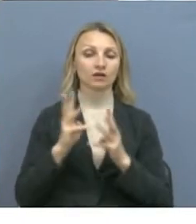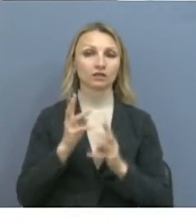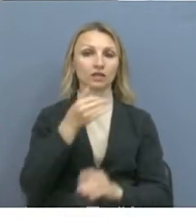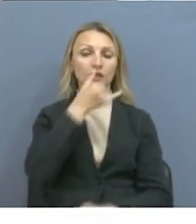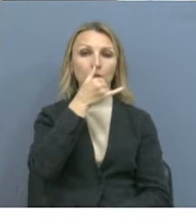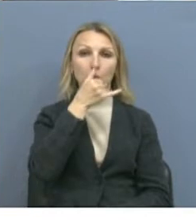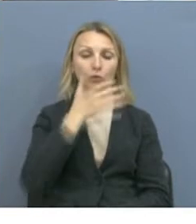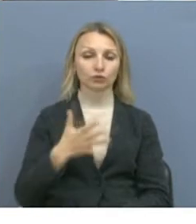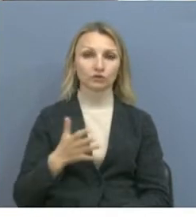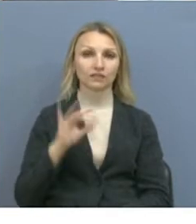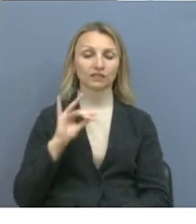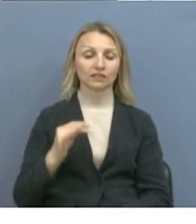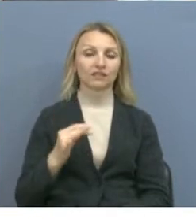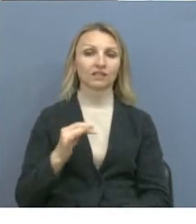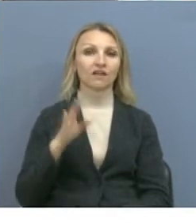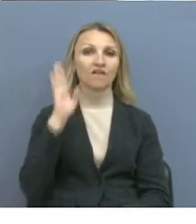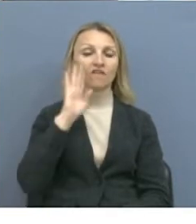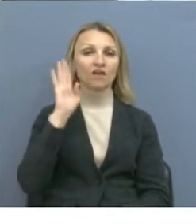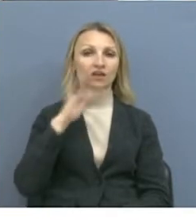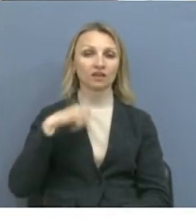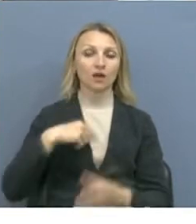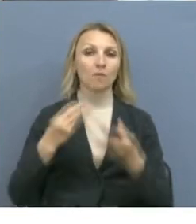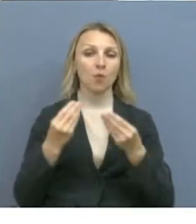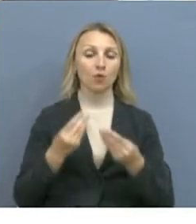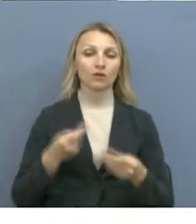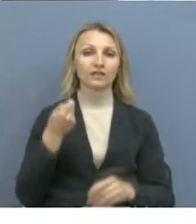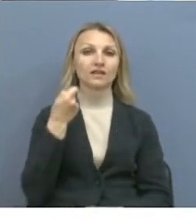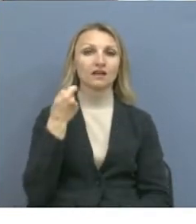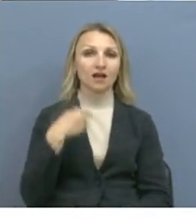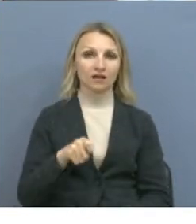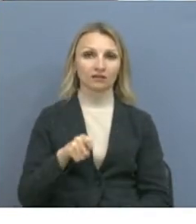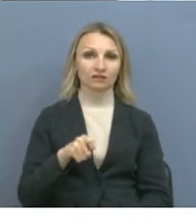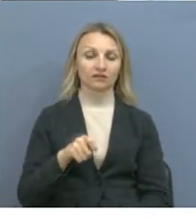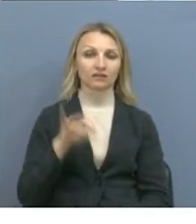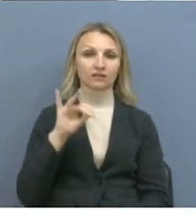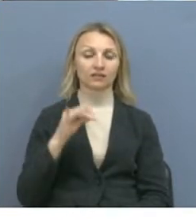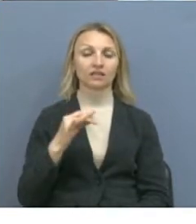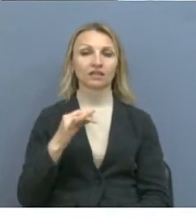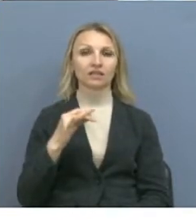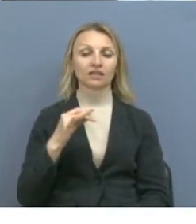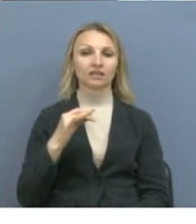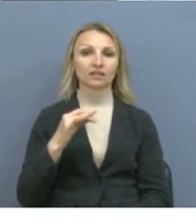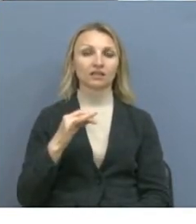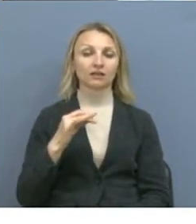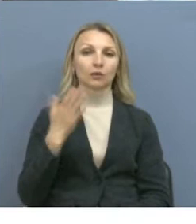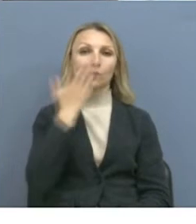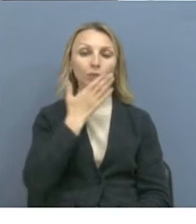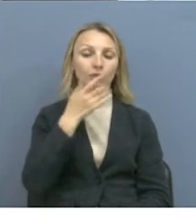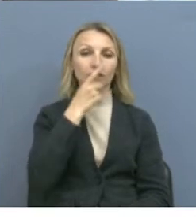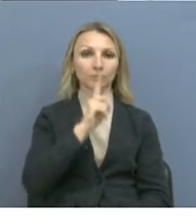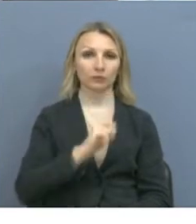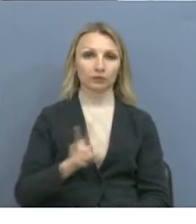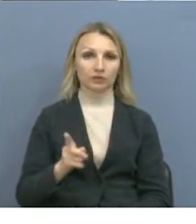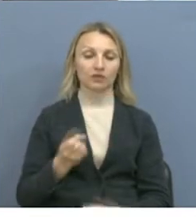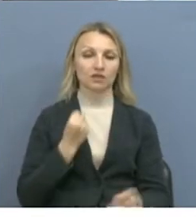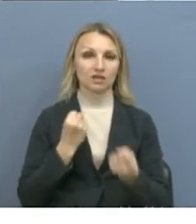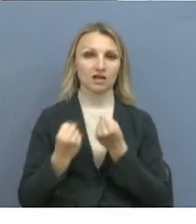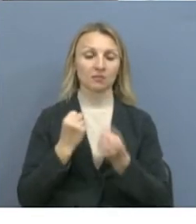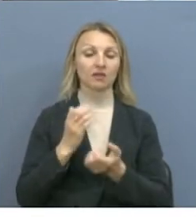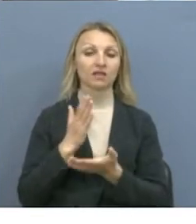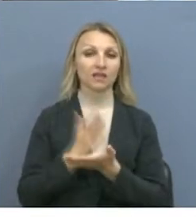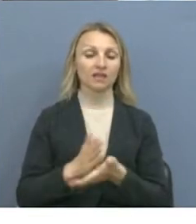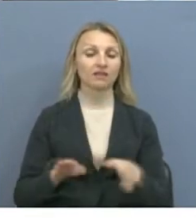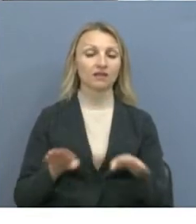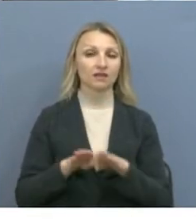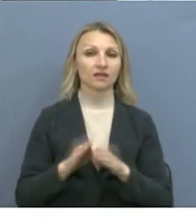метра водяного столба и стираемость не более 100 тысяч циклов, не менее 100 тысяч циклов, вернее. И вот есть такие определенные требования, согласно